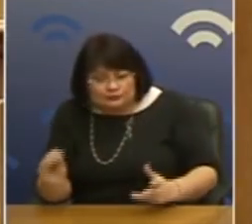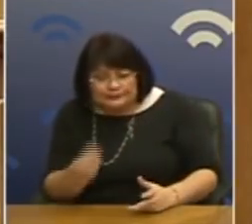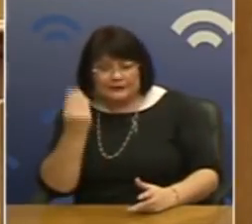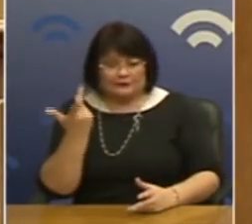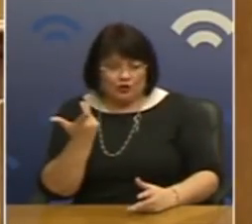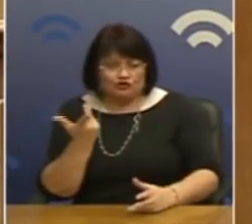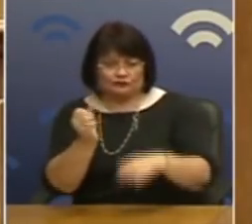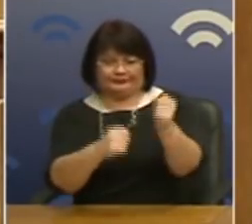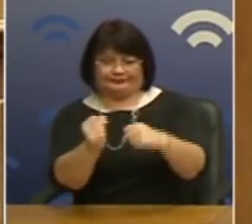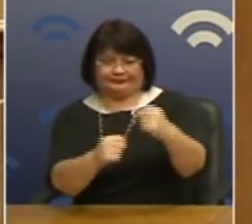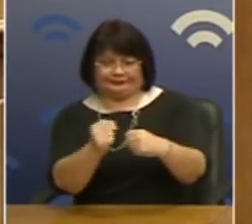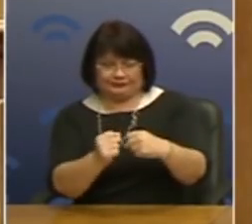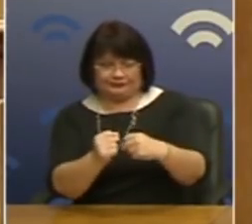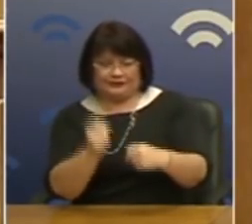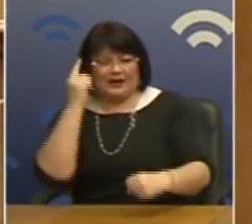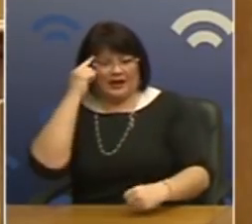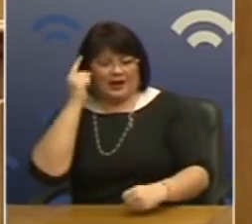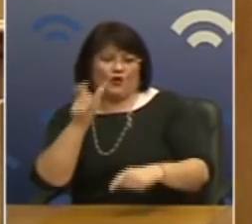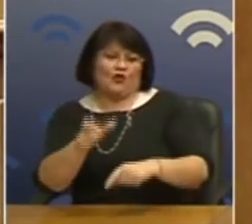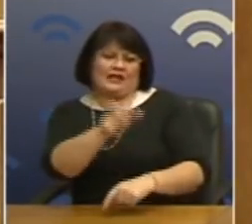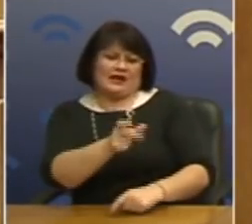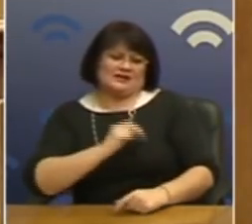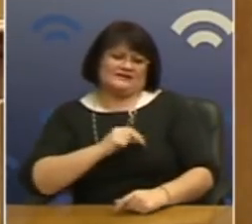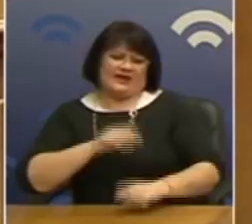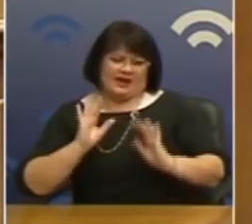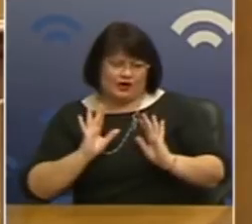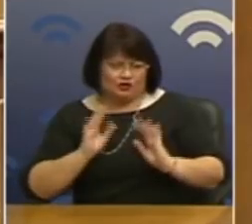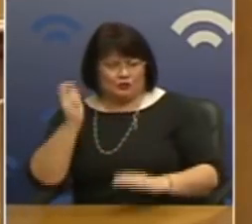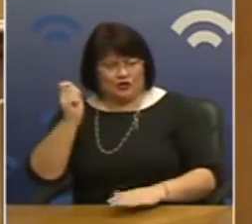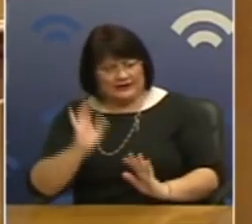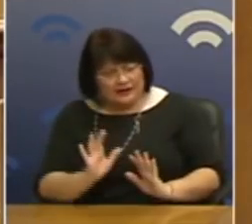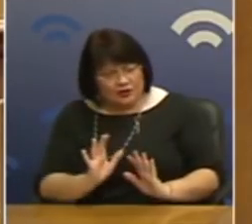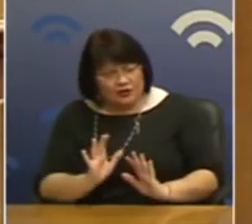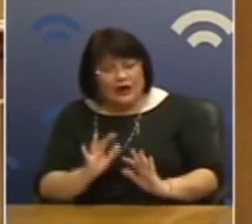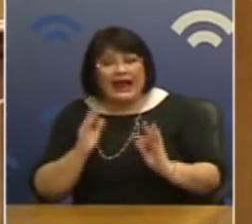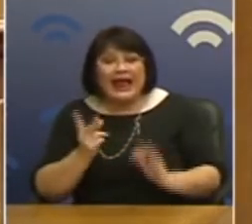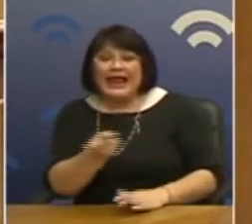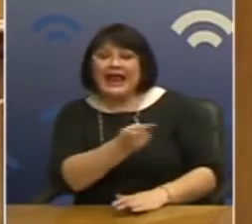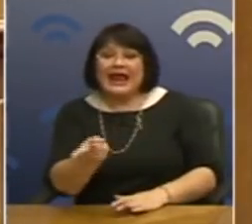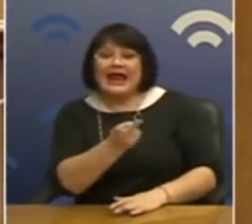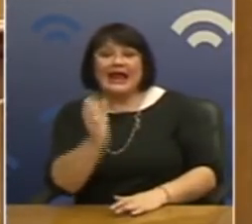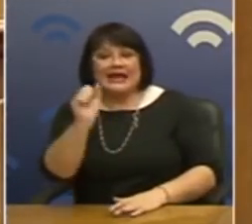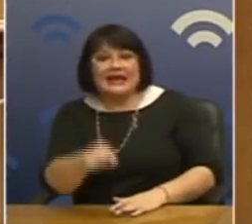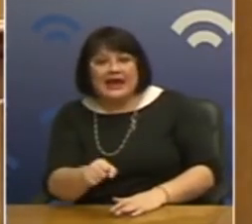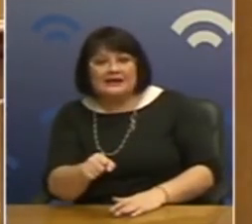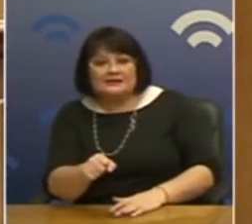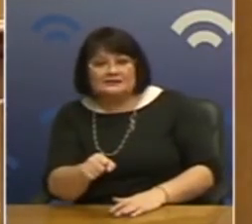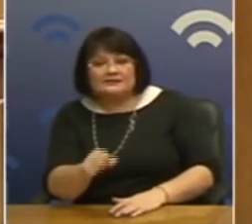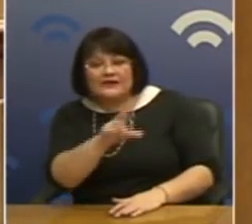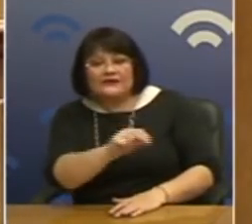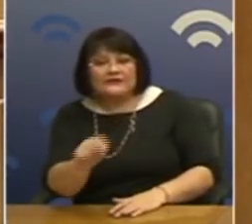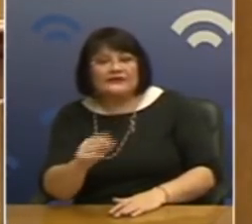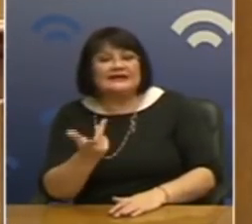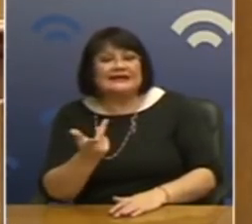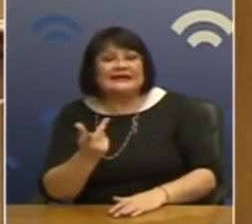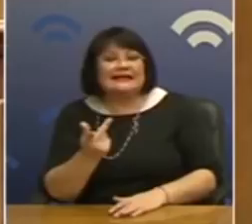υπησέρχονται και μικροκομματικές σκοπιμότητες, τι εκφράζει όμως η συνολική σύμπτωση? Εκφράζει